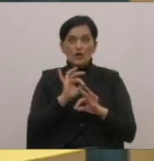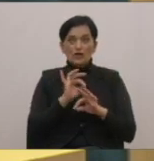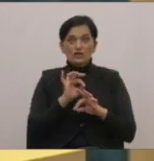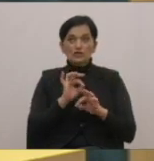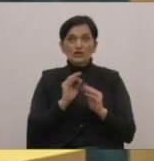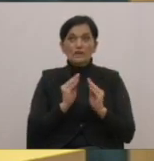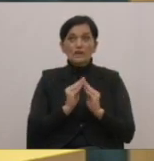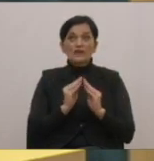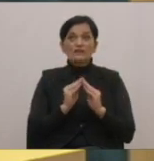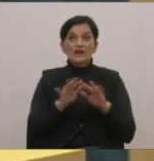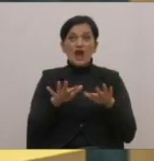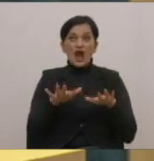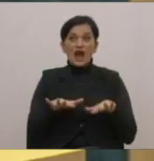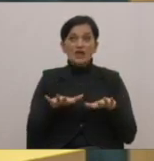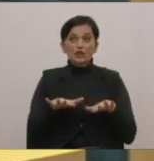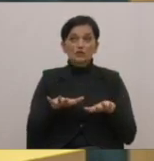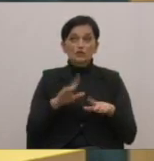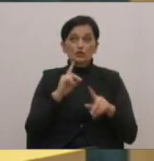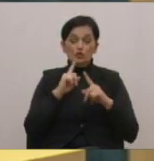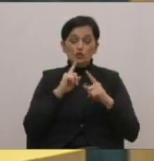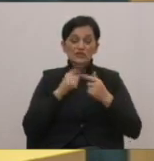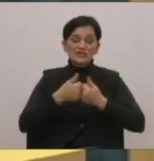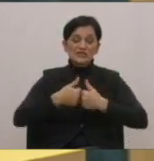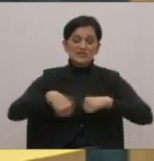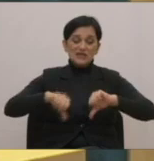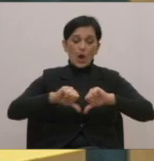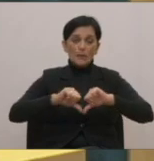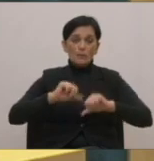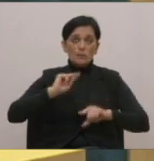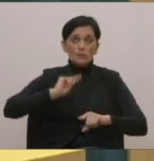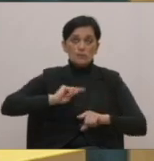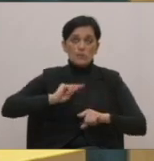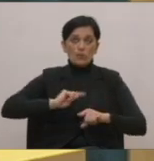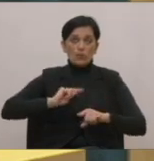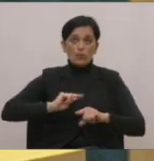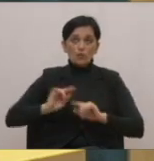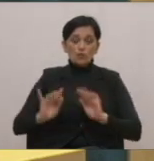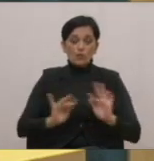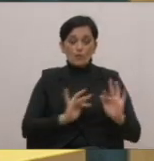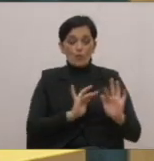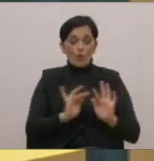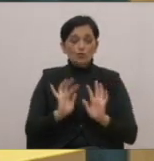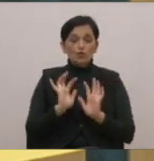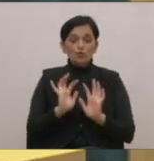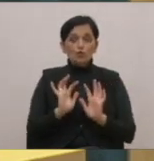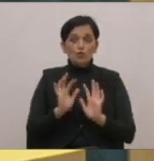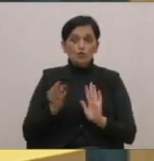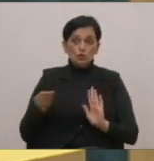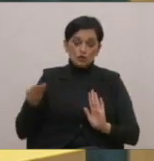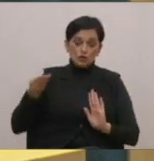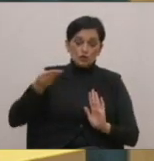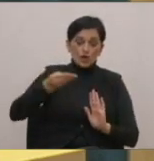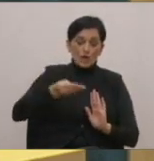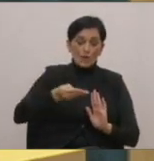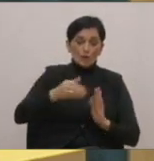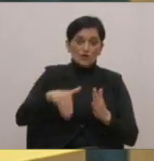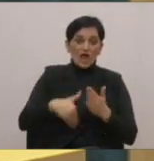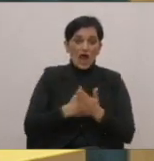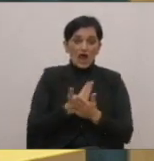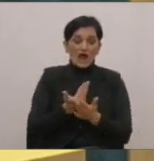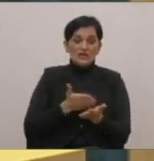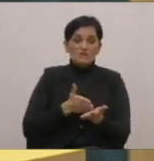Ისევ და ისევ ადგილობრივი საბჭოების მუშაობის მოქნილობის უზრუნველსაყოფად შემოდის ახალი ასე ვთქვათ